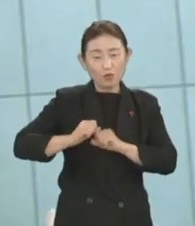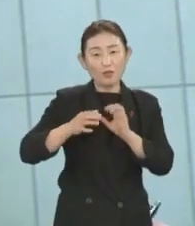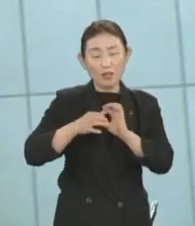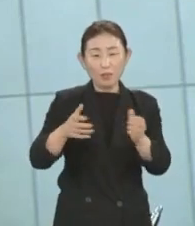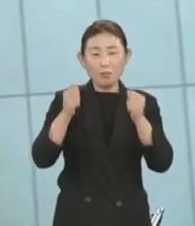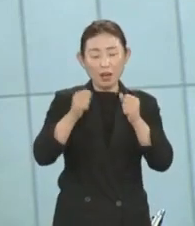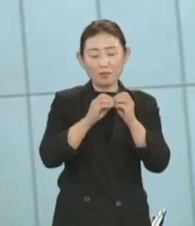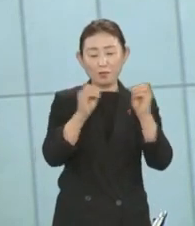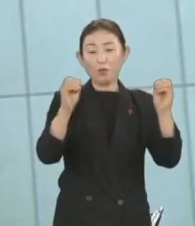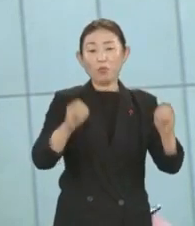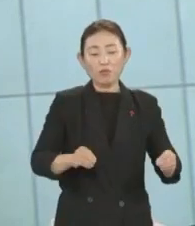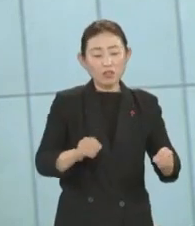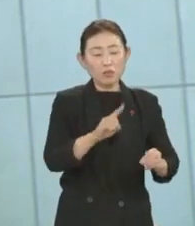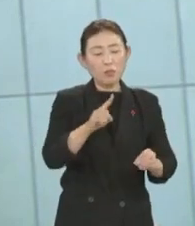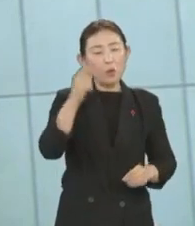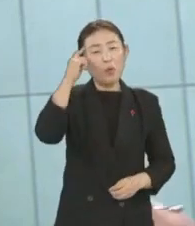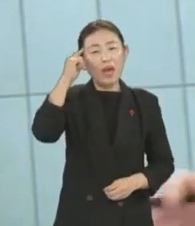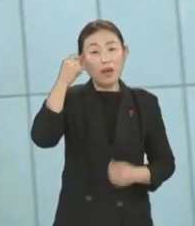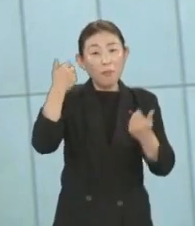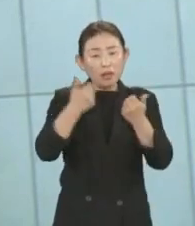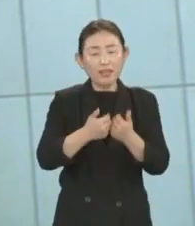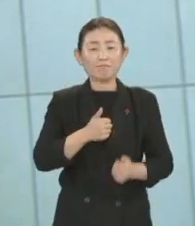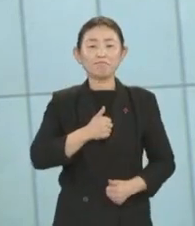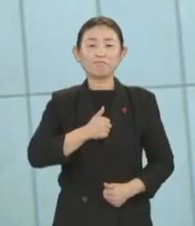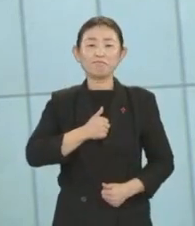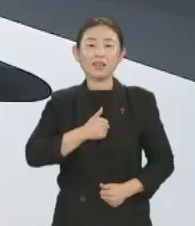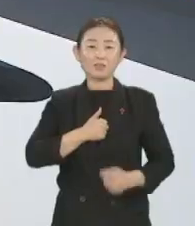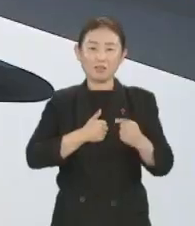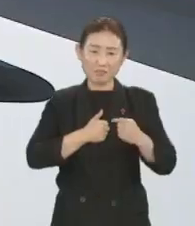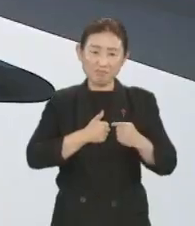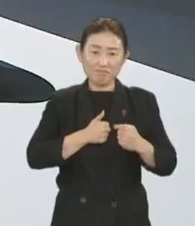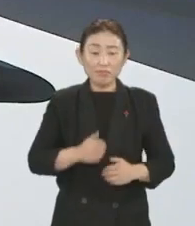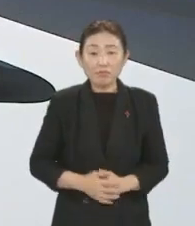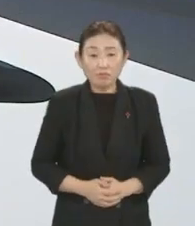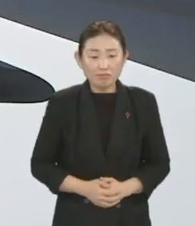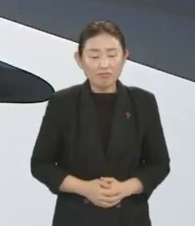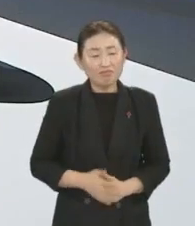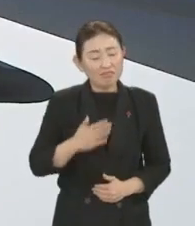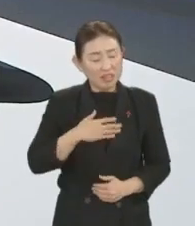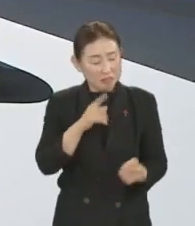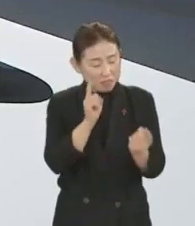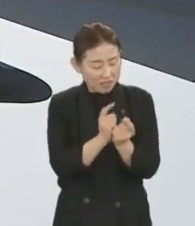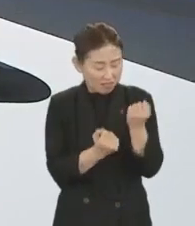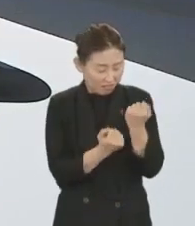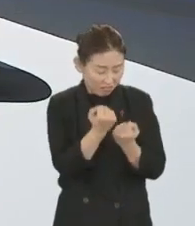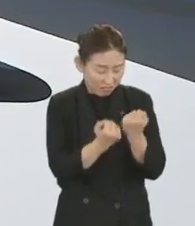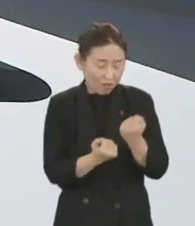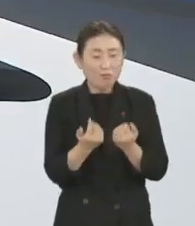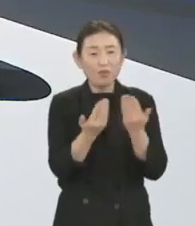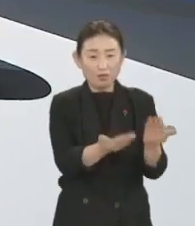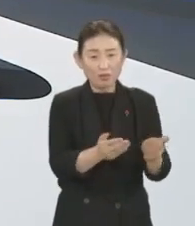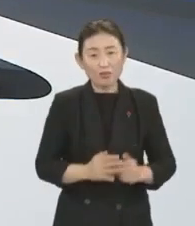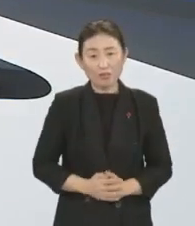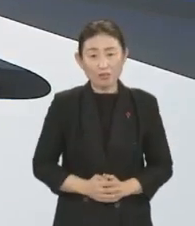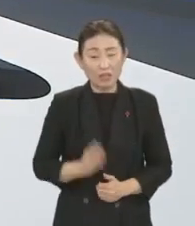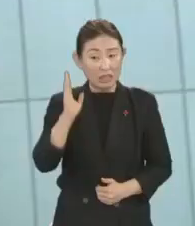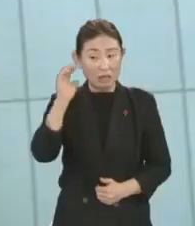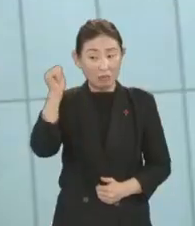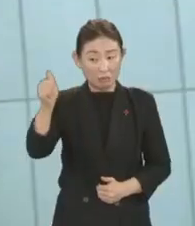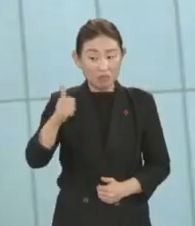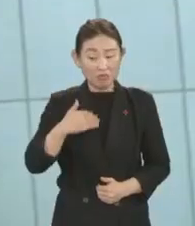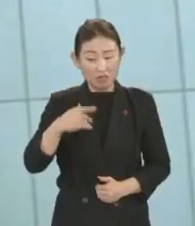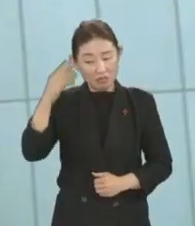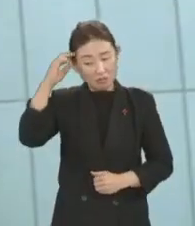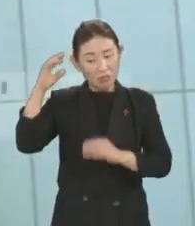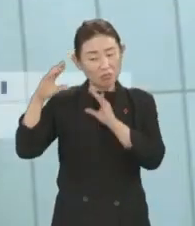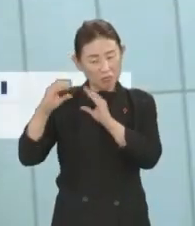이제 자존심 뭐 이런 부분들이에요. 이분들은 좀 만나서 좀 설득을 할 거고요. 대통령께서도 저 같이 공감을